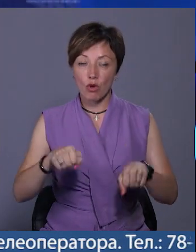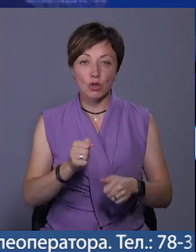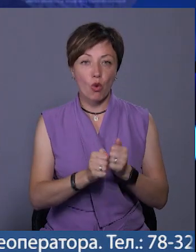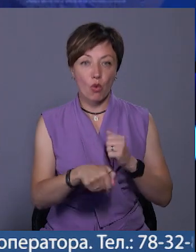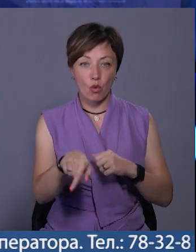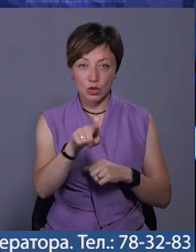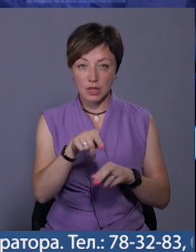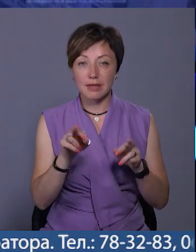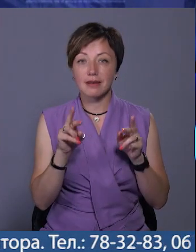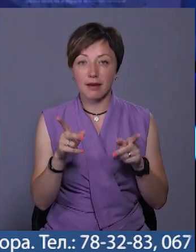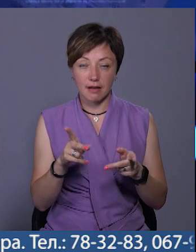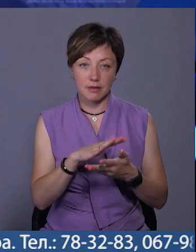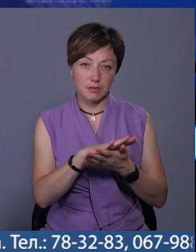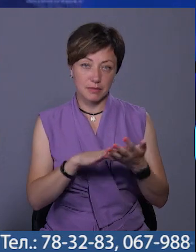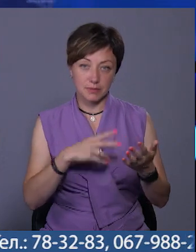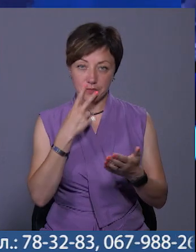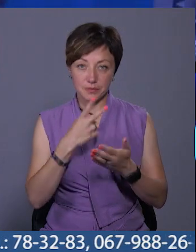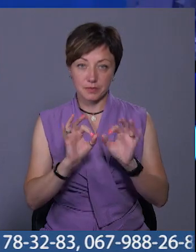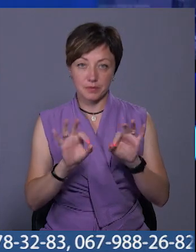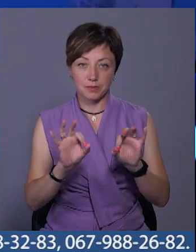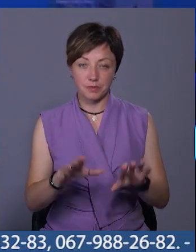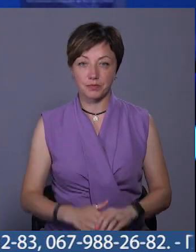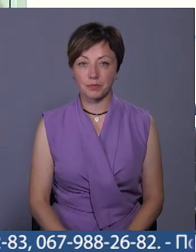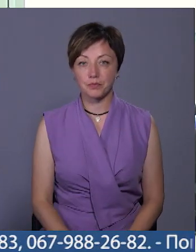небайдужий. Як саме, Олександра Семенюк розповість.